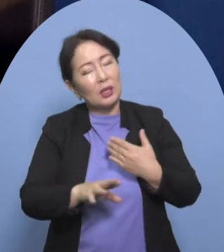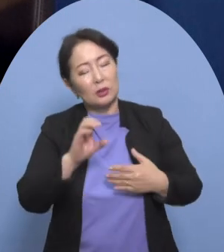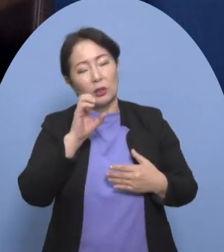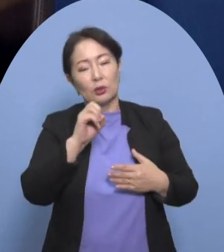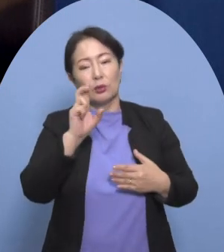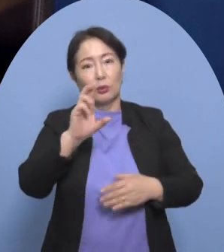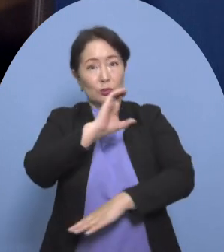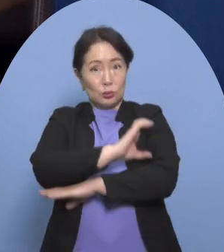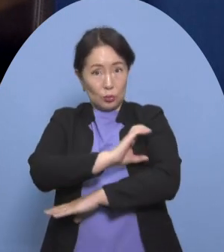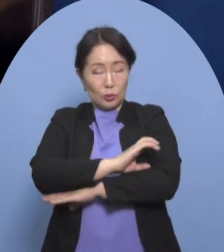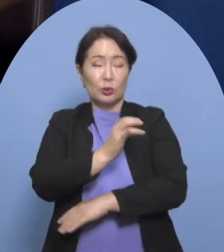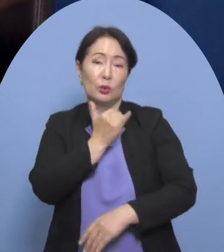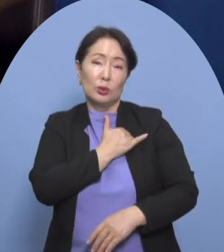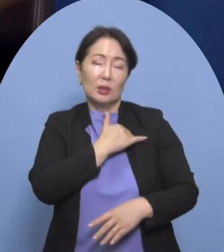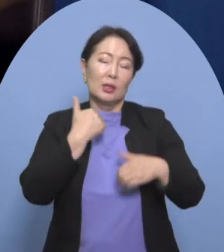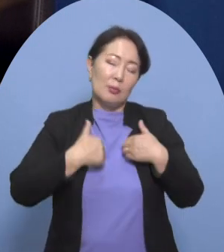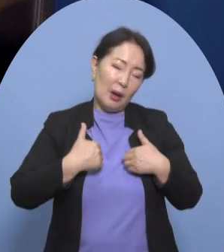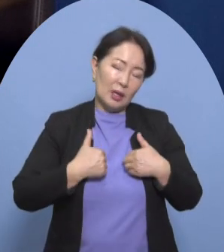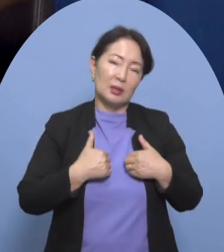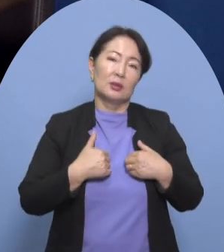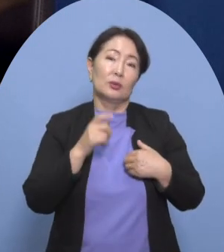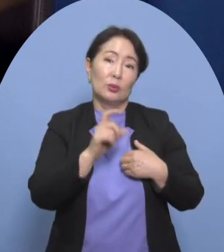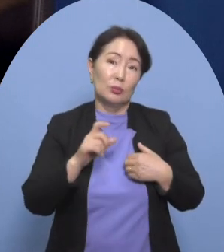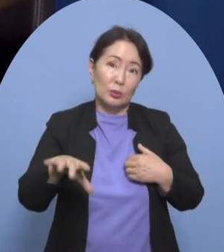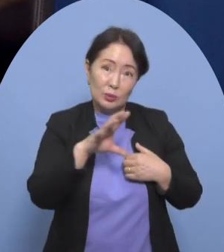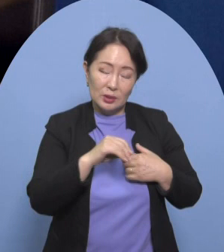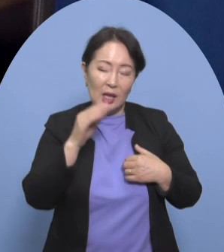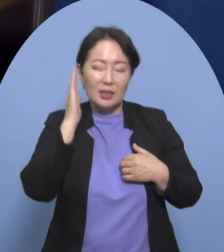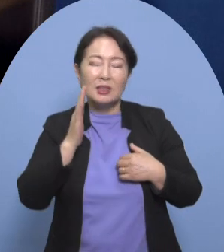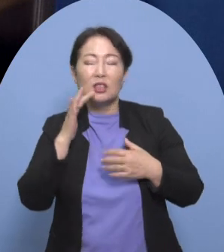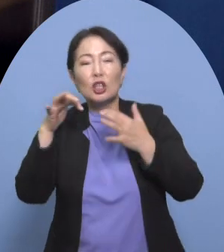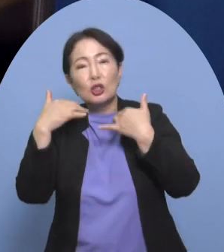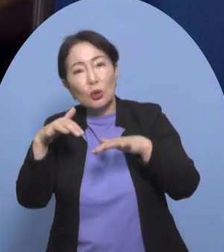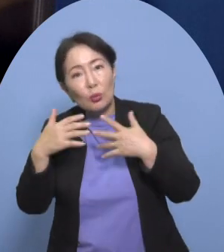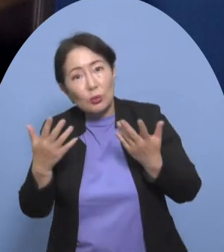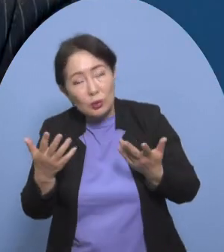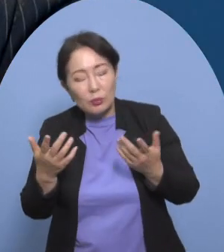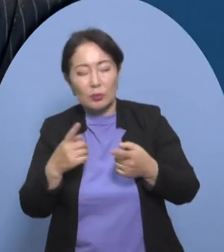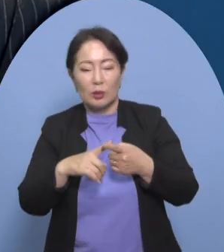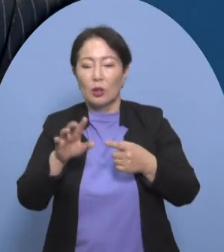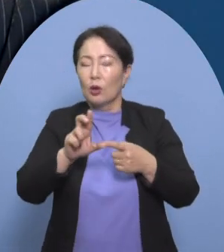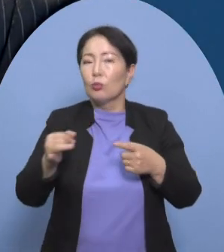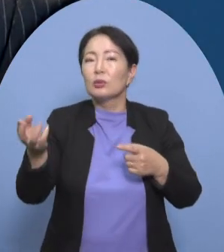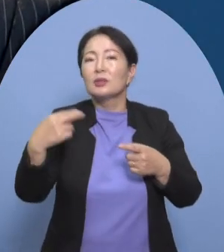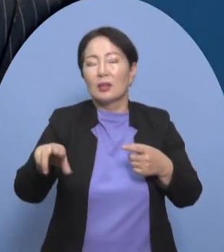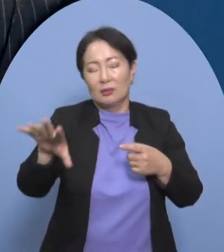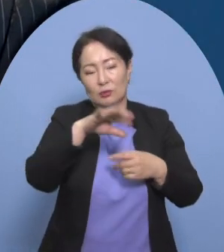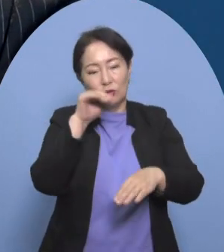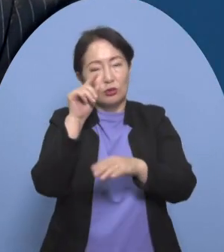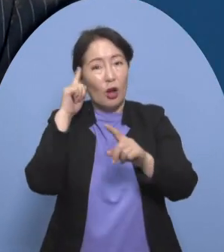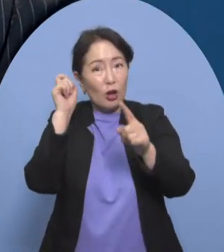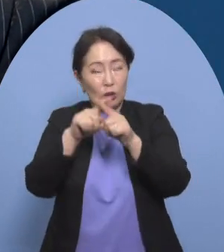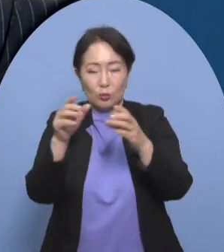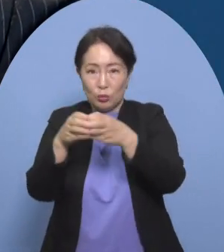боловсролын сургуулийн удирдлага багш сургууль хүмүүжүүлэгчид эцэг эхчүүдийн зөвлөл болон хүн бусад зорилттой